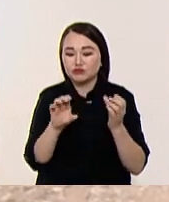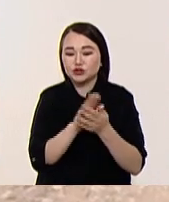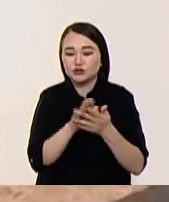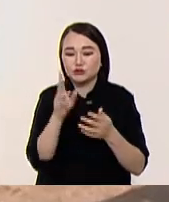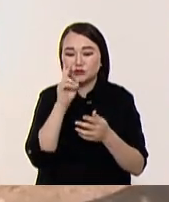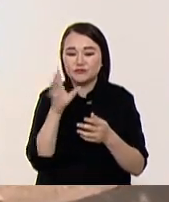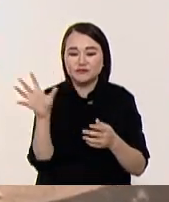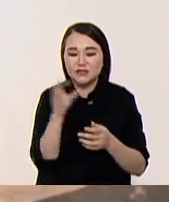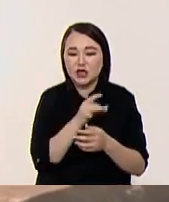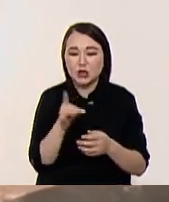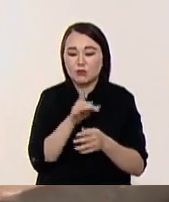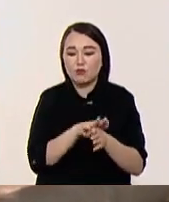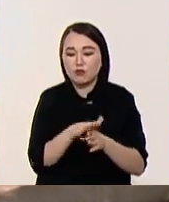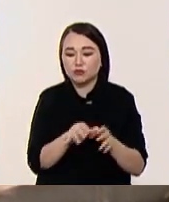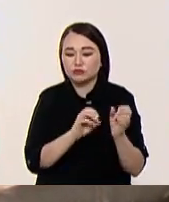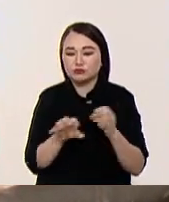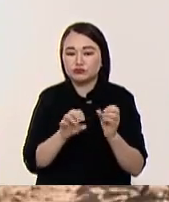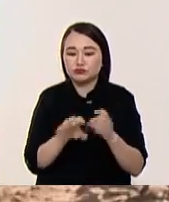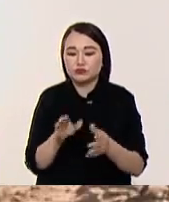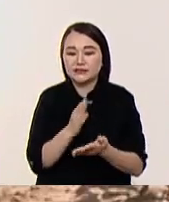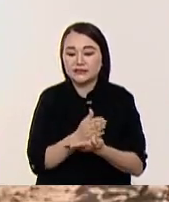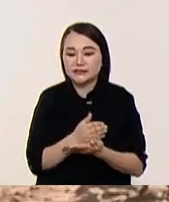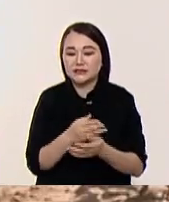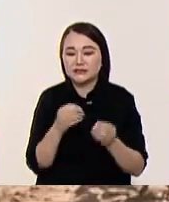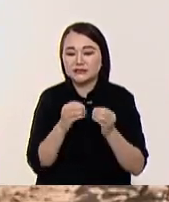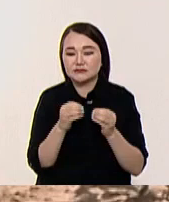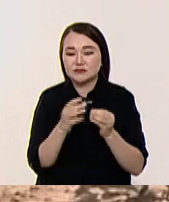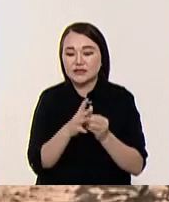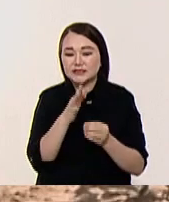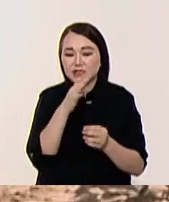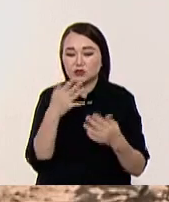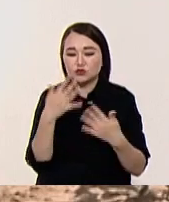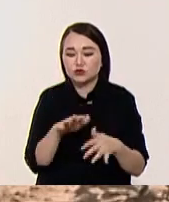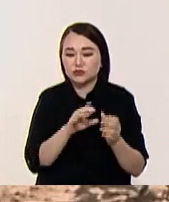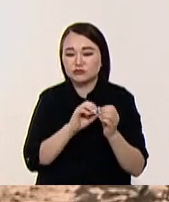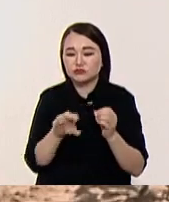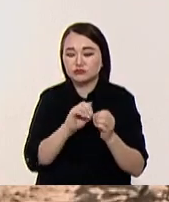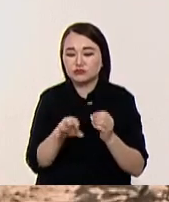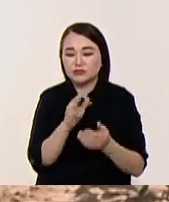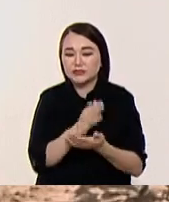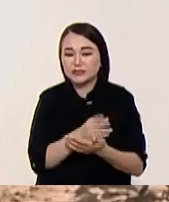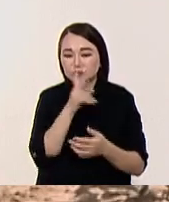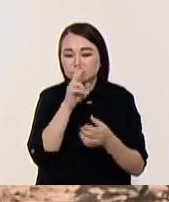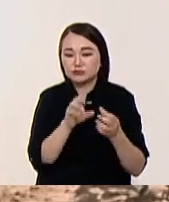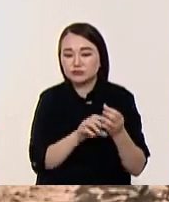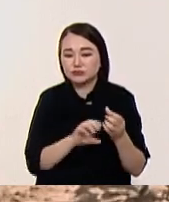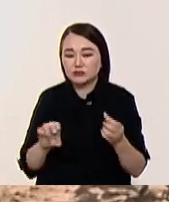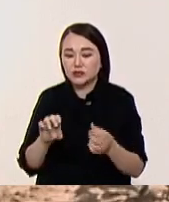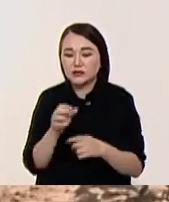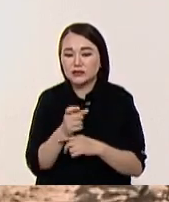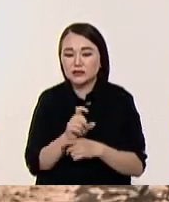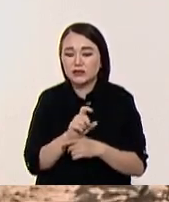со всего района. У нас 10-15 лет уже стекает. Там у нас этот есть